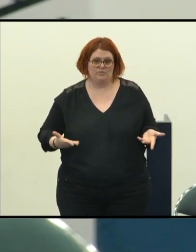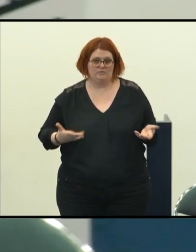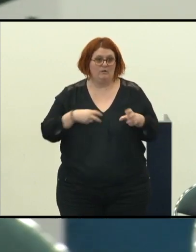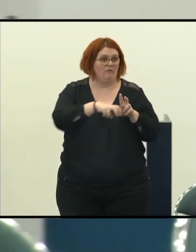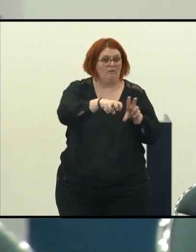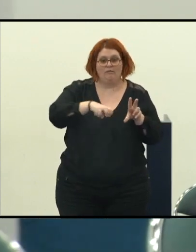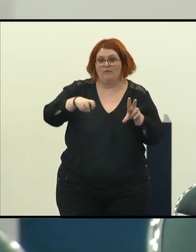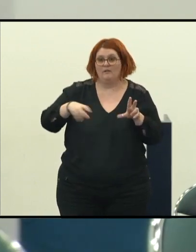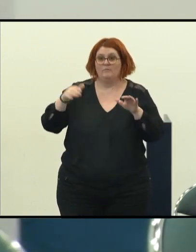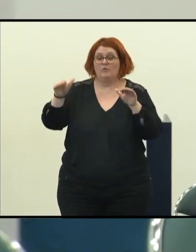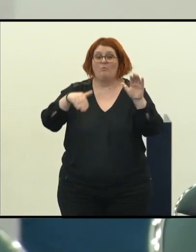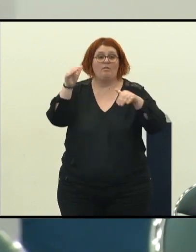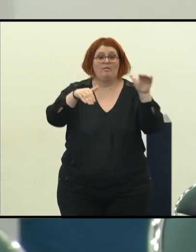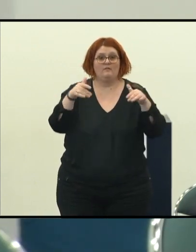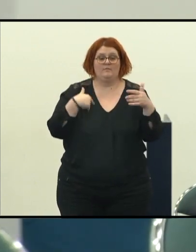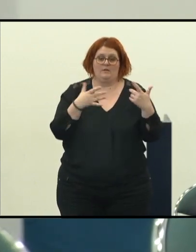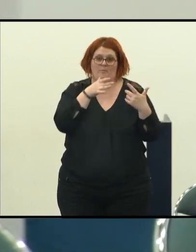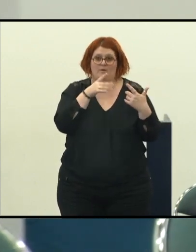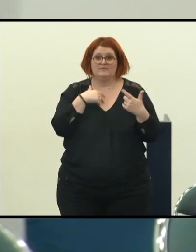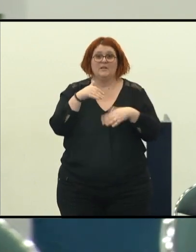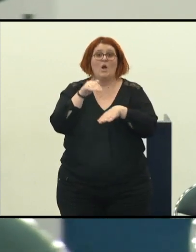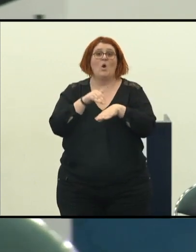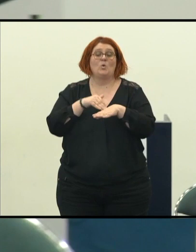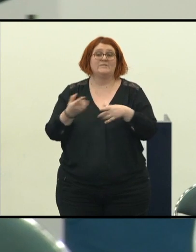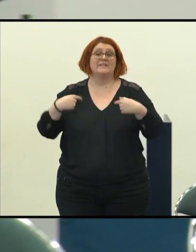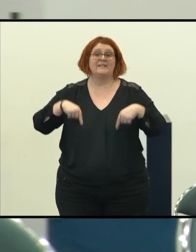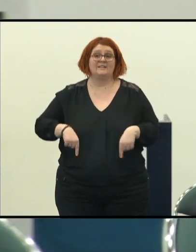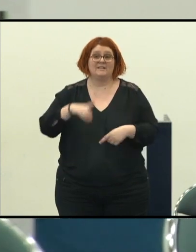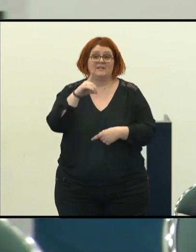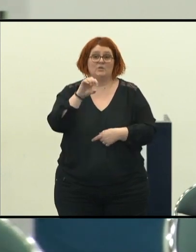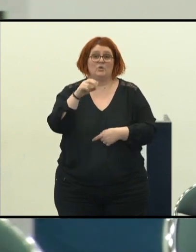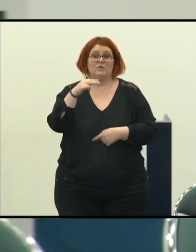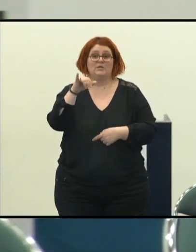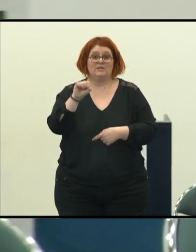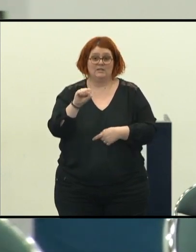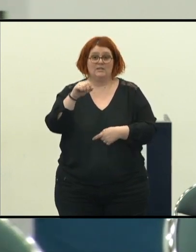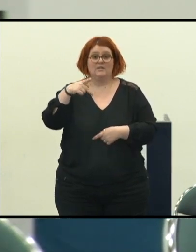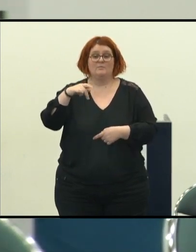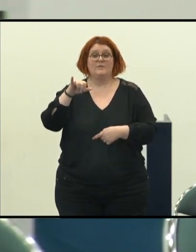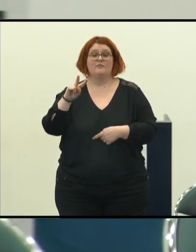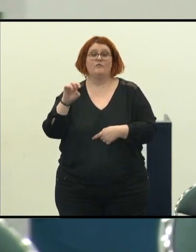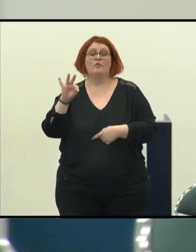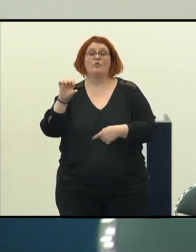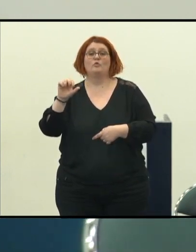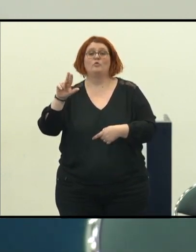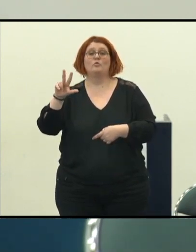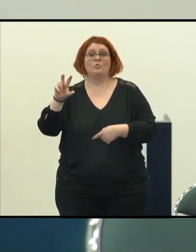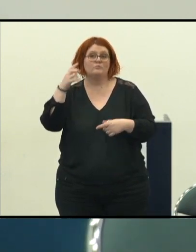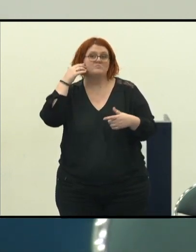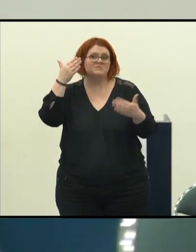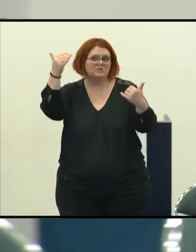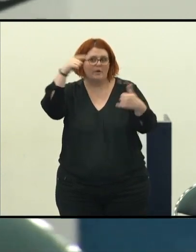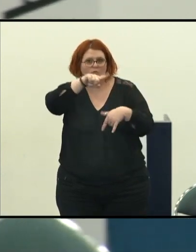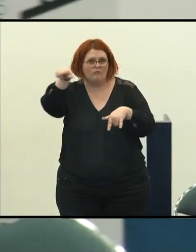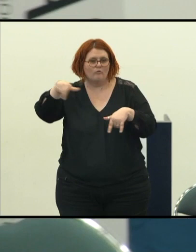où il pourrait être demandé. C'est quelqu'un qui est conseiller d'État et qui s'appelle Denis Piveteau. Donc j'espère que c'est un nom qui parle à certains d'entre